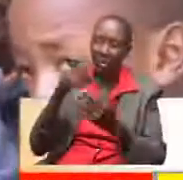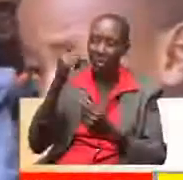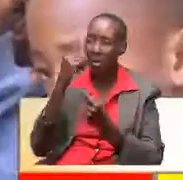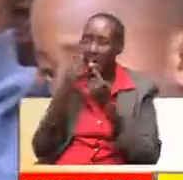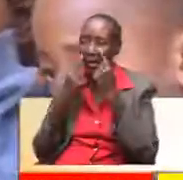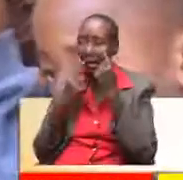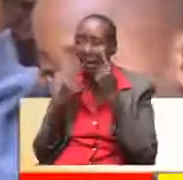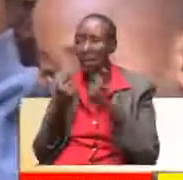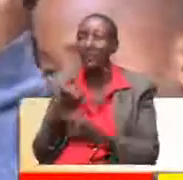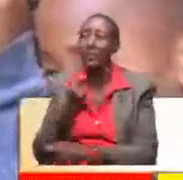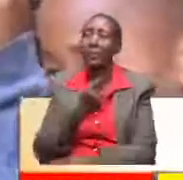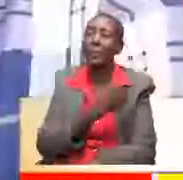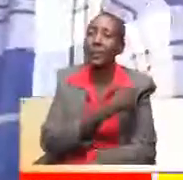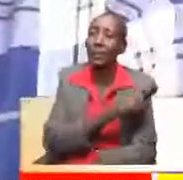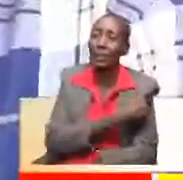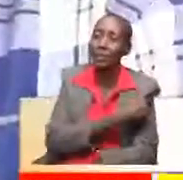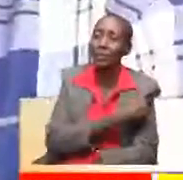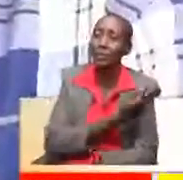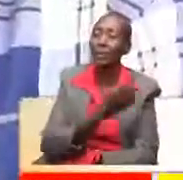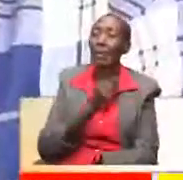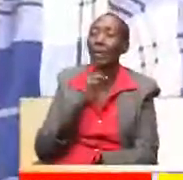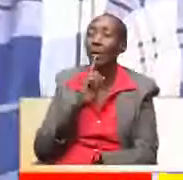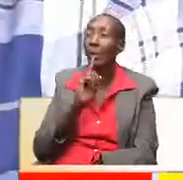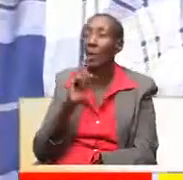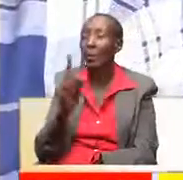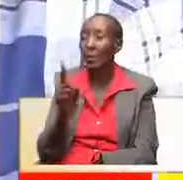Hospitali ilikuwa imetupa masharti ya kwamba